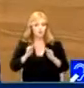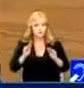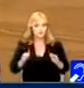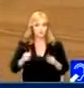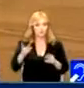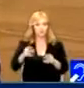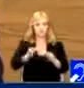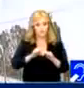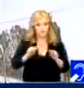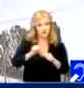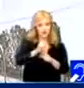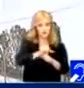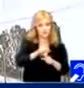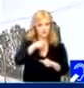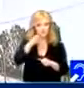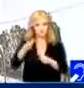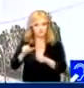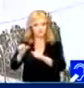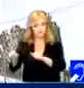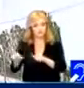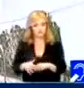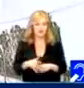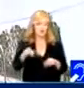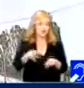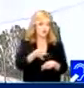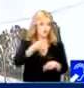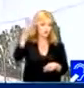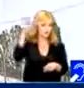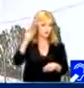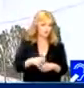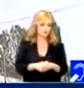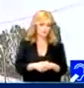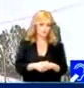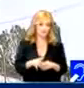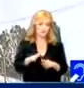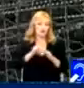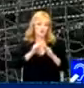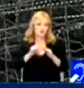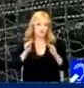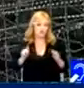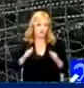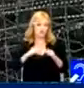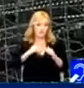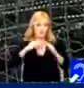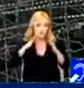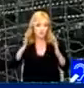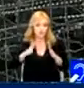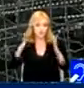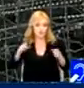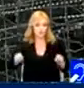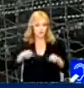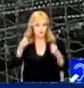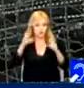maturi care sunt agresivi. Datele oficiale arată că în Republica Moldova delicvența juvenilă este în descreștere. În